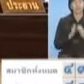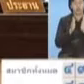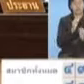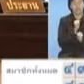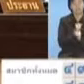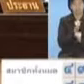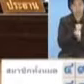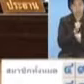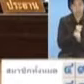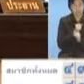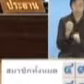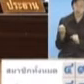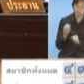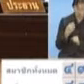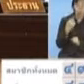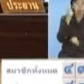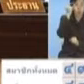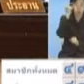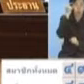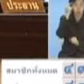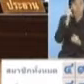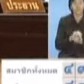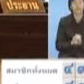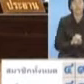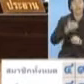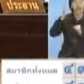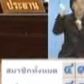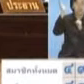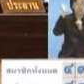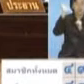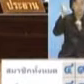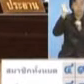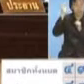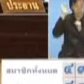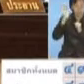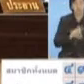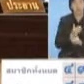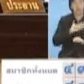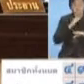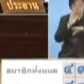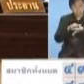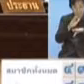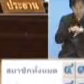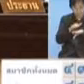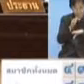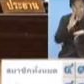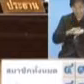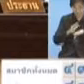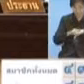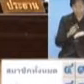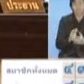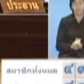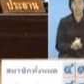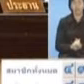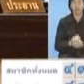ที่นะครับฉะนั้นในคำอภิปรายเนี่ยผมขอเตือนคุณหมอวรงค์ว่าคือ